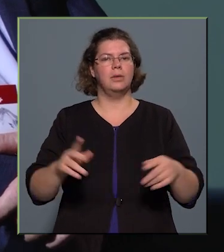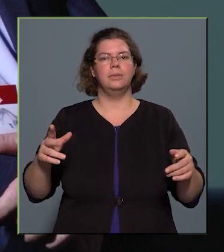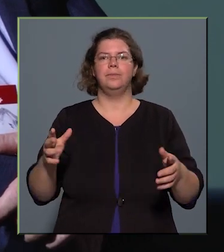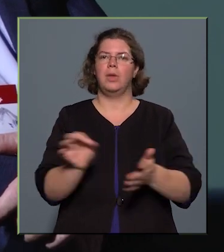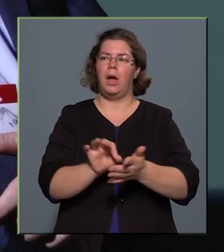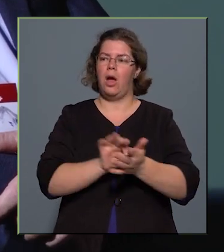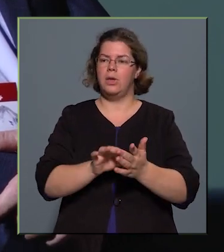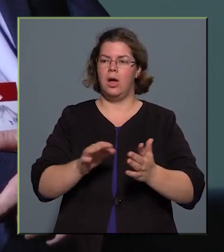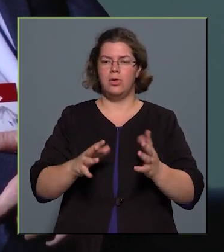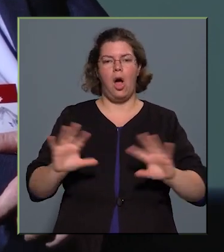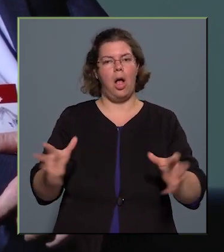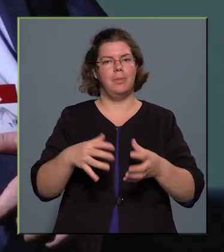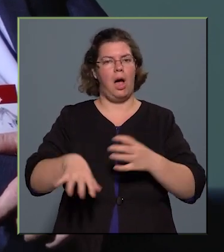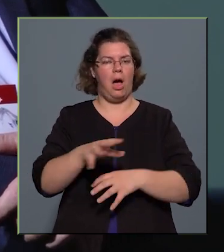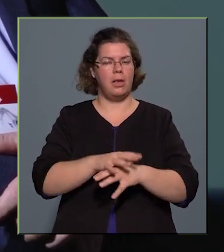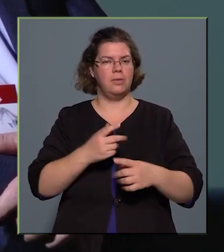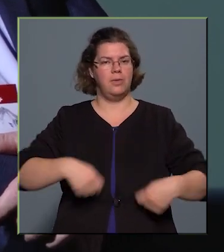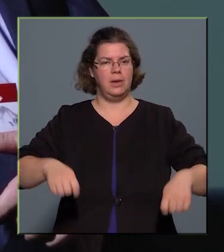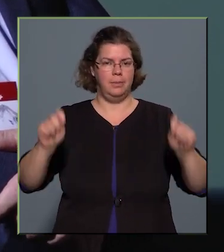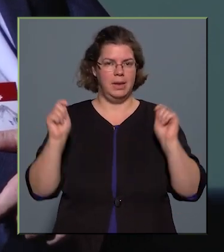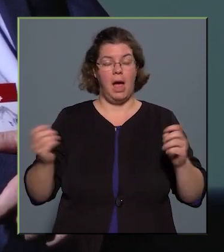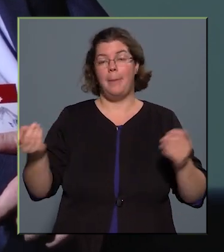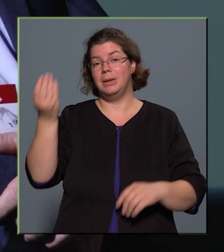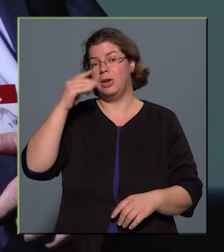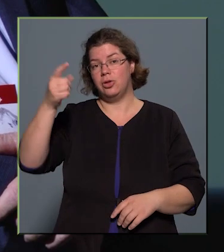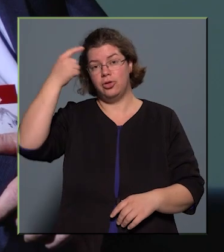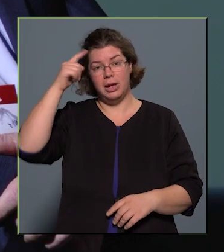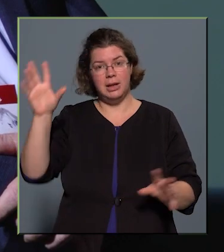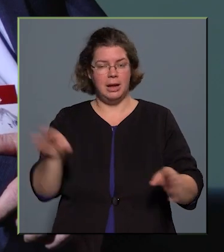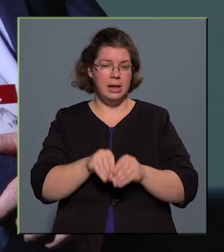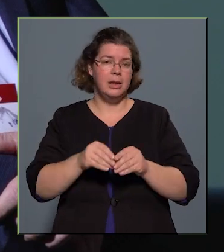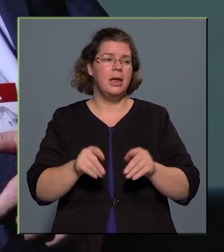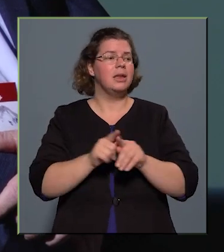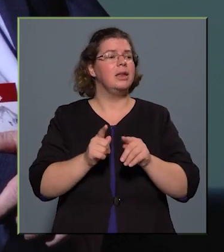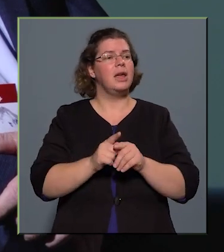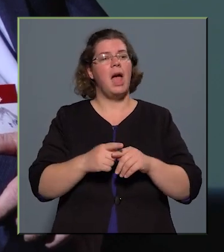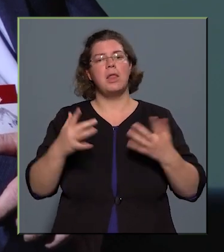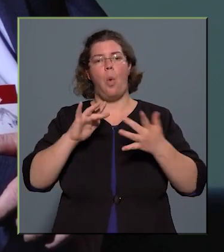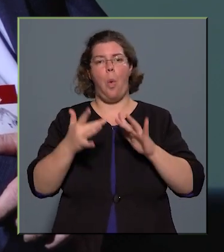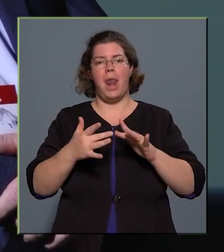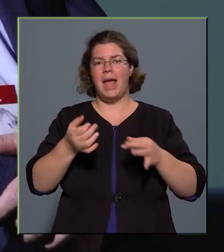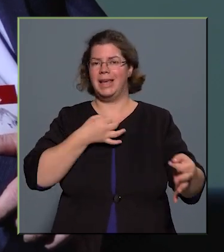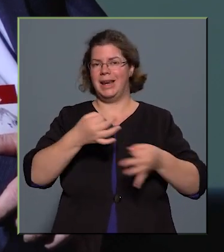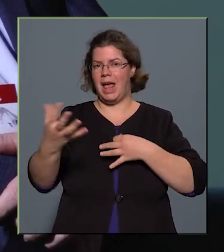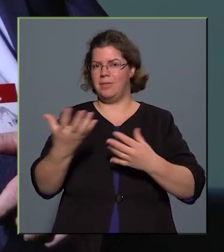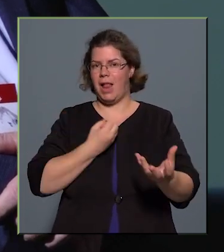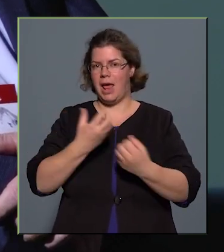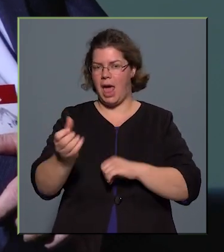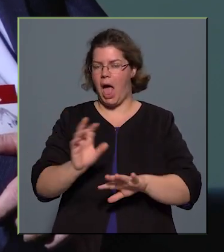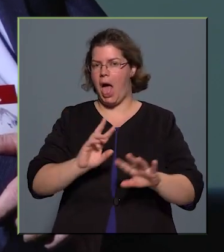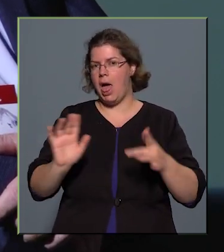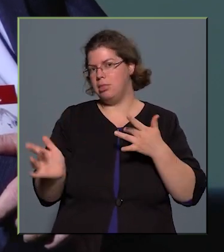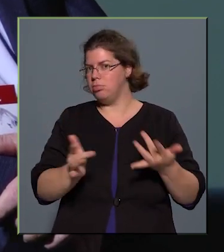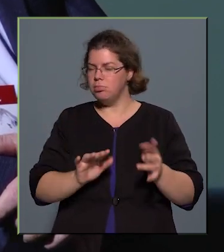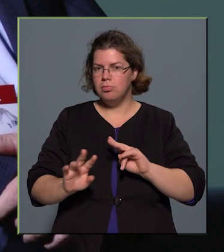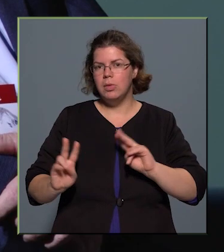adathalmazt fölépíteni, amelyet mesterséges intelligenciával egy ilyen online kérdezfelek kialakulhat az AI és a